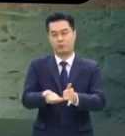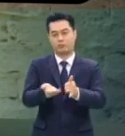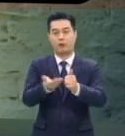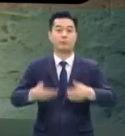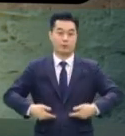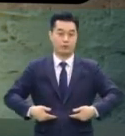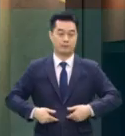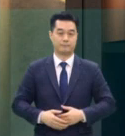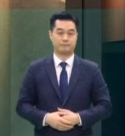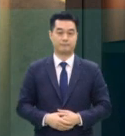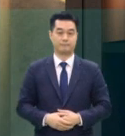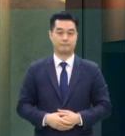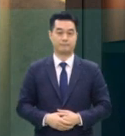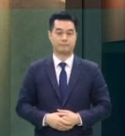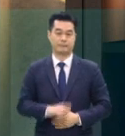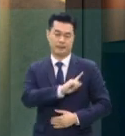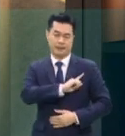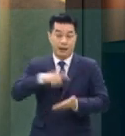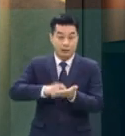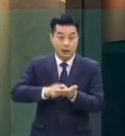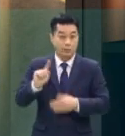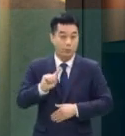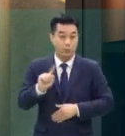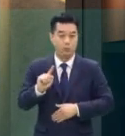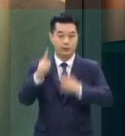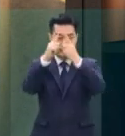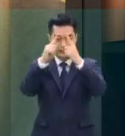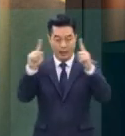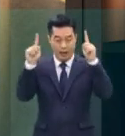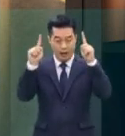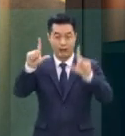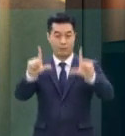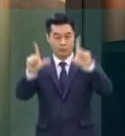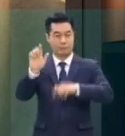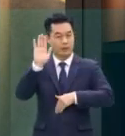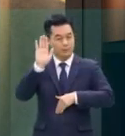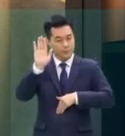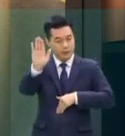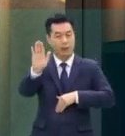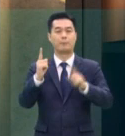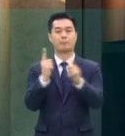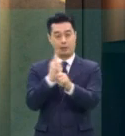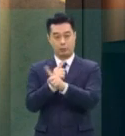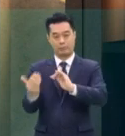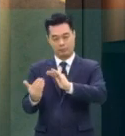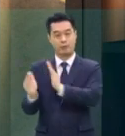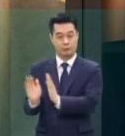합니다 가장 시급한 과제는 대학을 미래형으로 바꾸는 것입니다